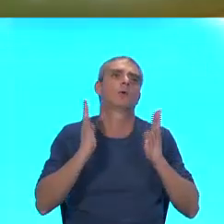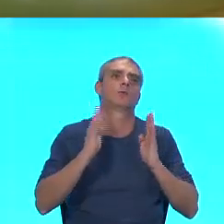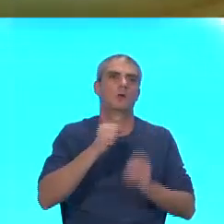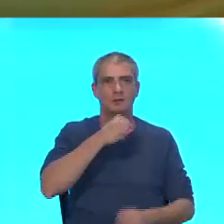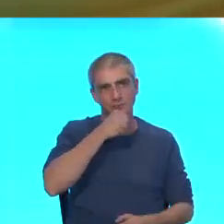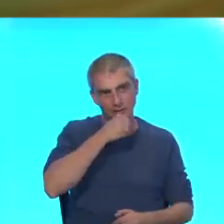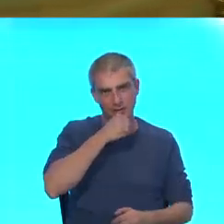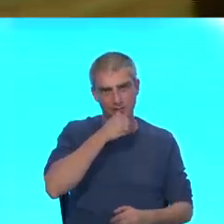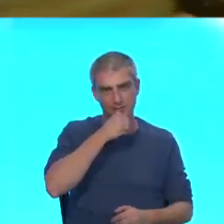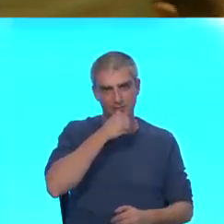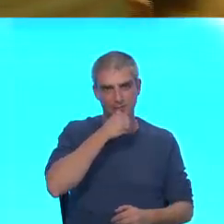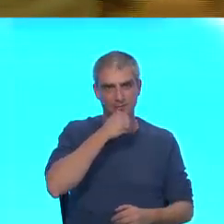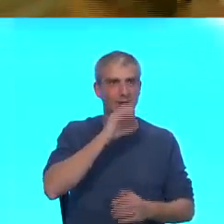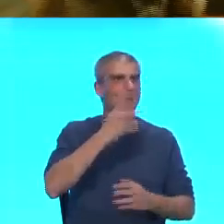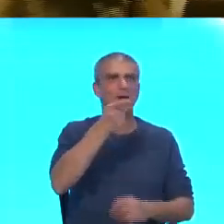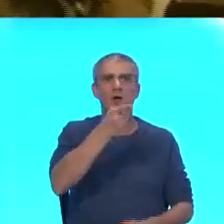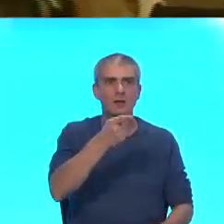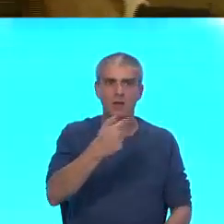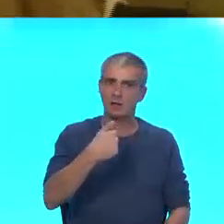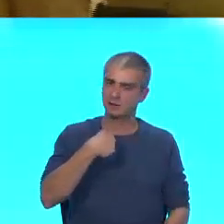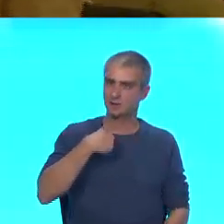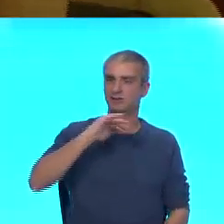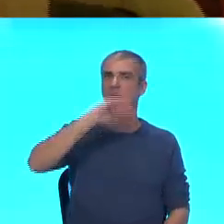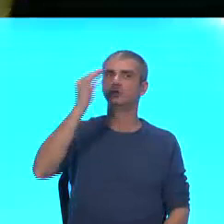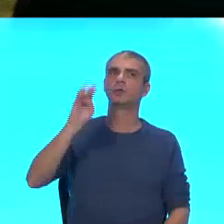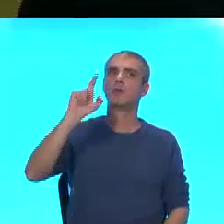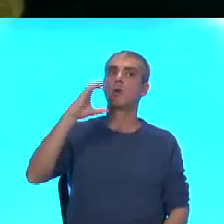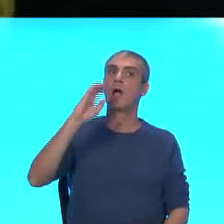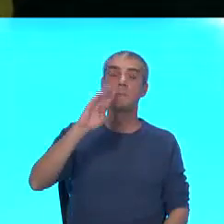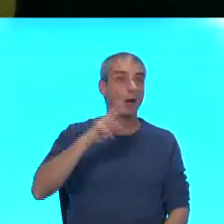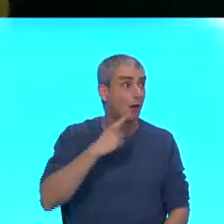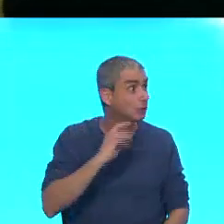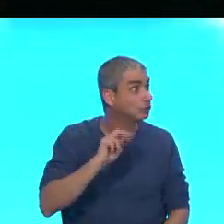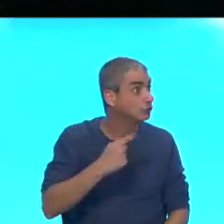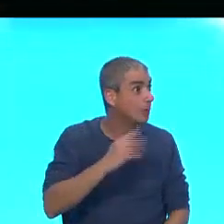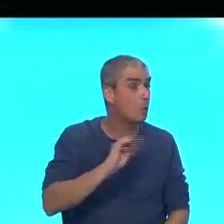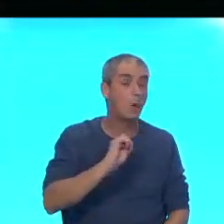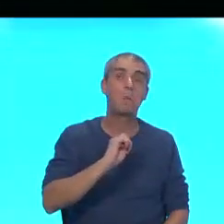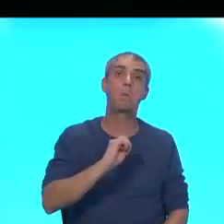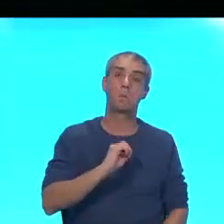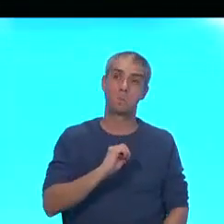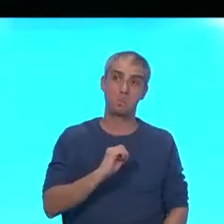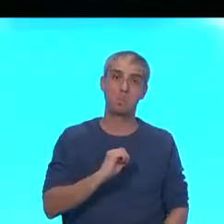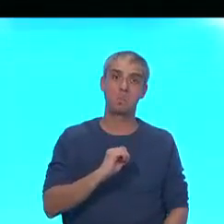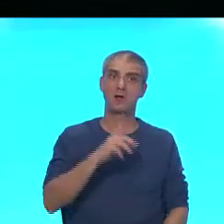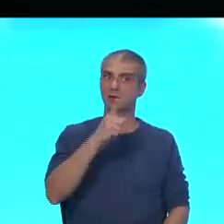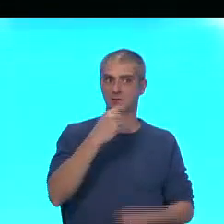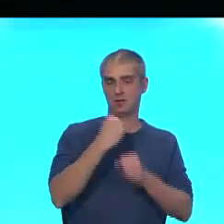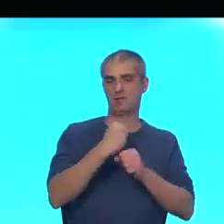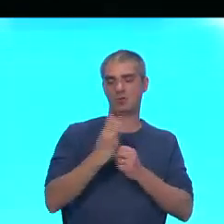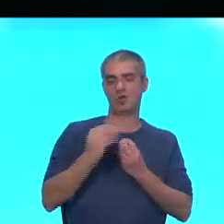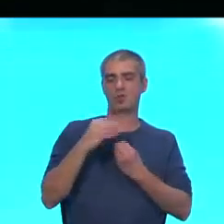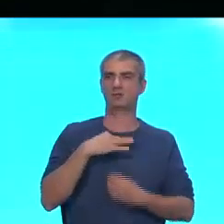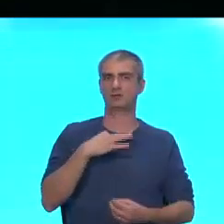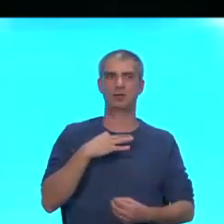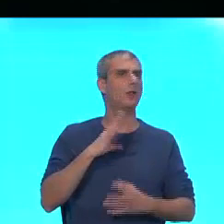זקן. איפה אתה? אני ג'בל מוכבי. ג'בל מוכבי? זאת העבודה המסלבת שלי.